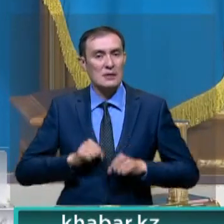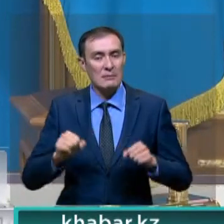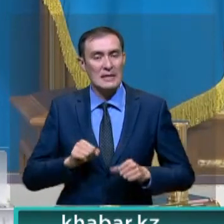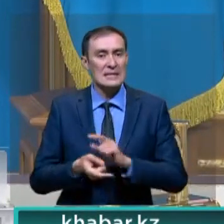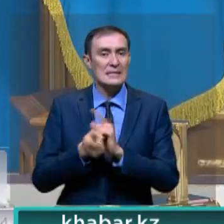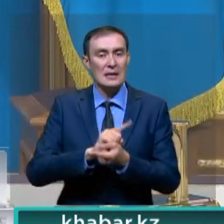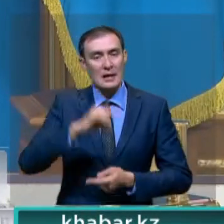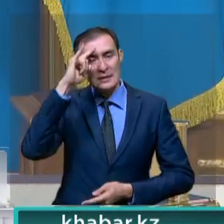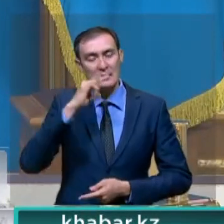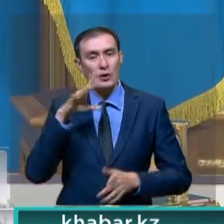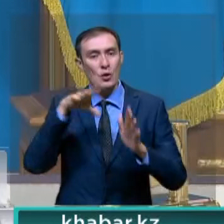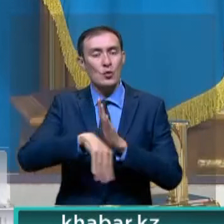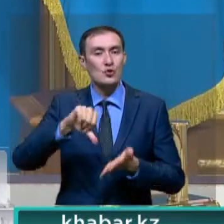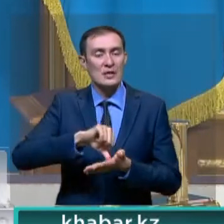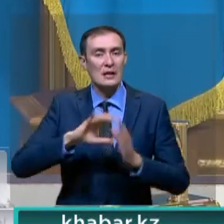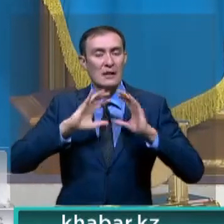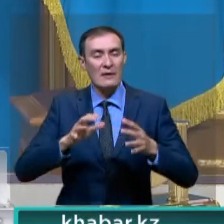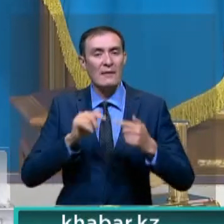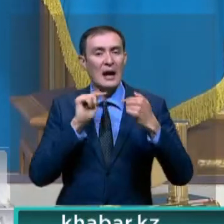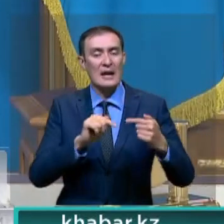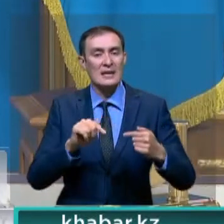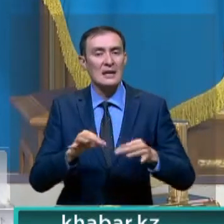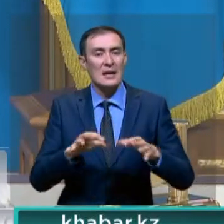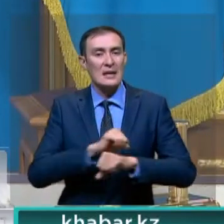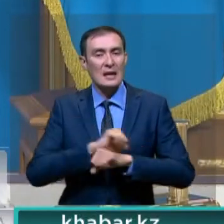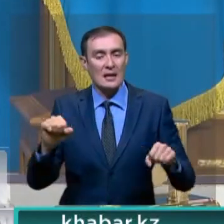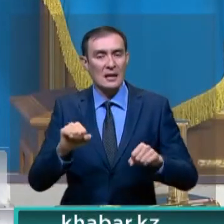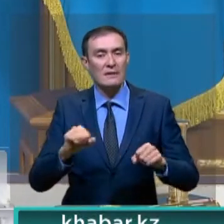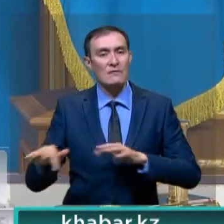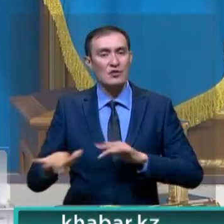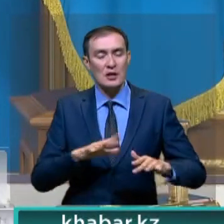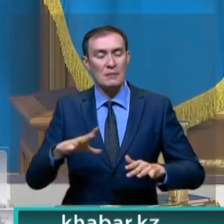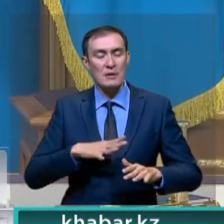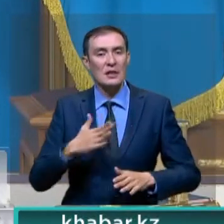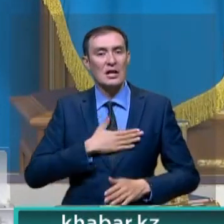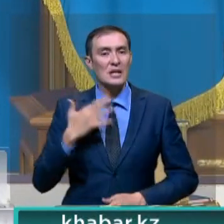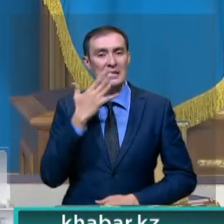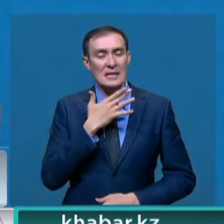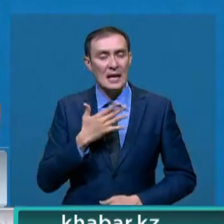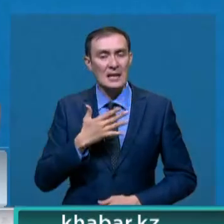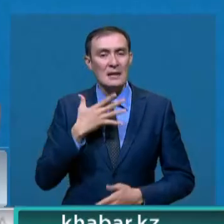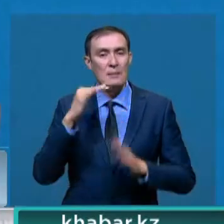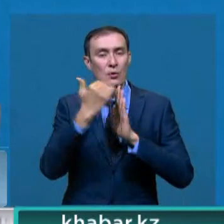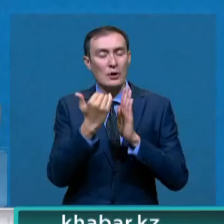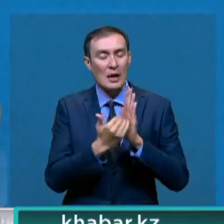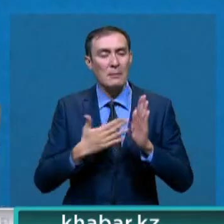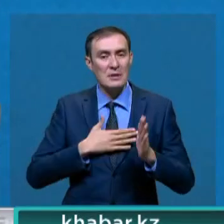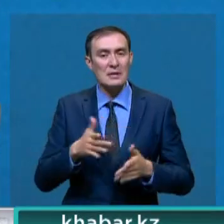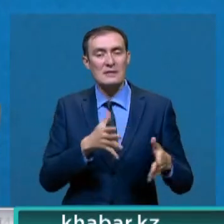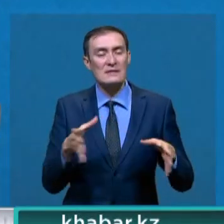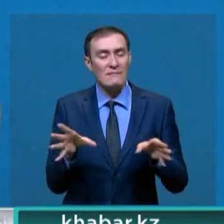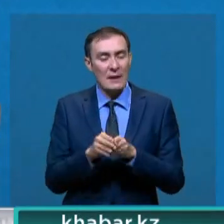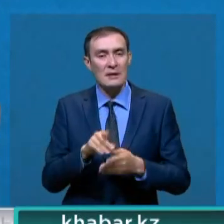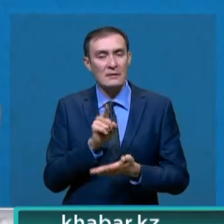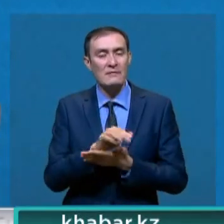сделало Казахстан участником глобального антиядерного движения. Оно стало частью нашей национальной идентичности. Мы готовы с вами и